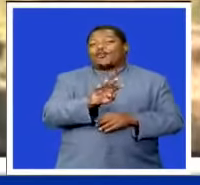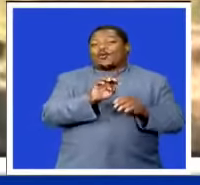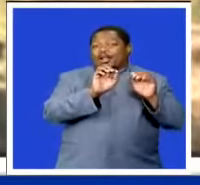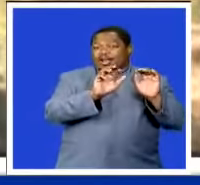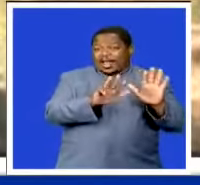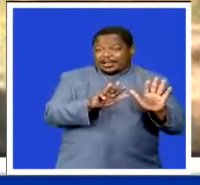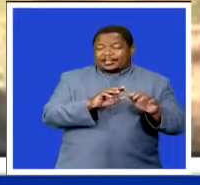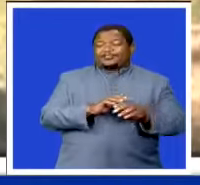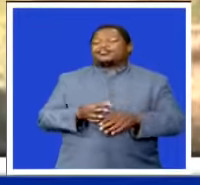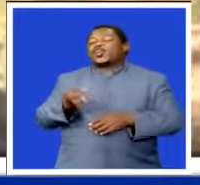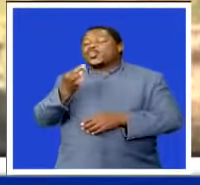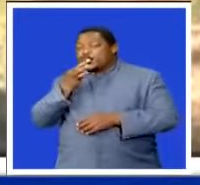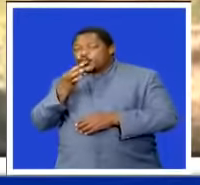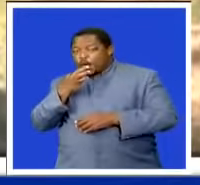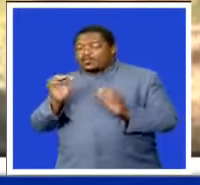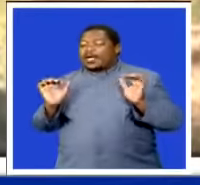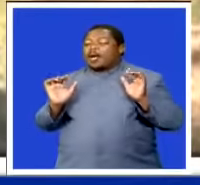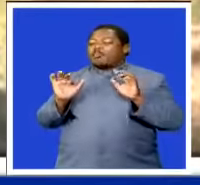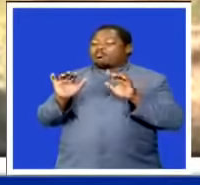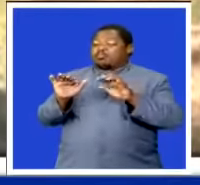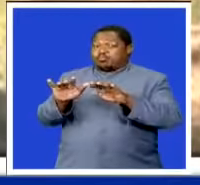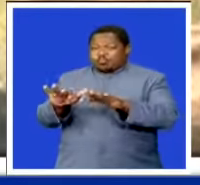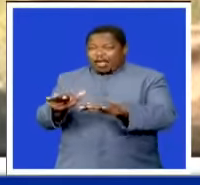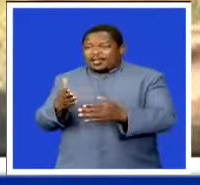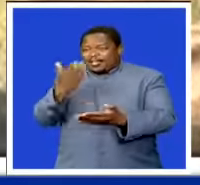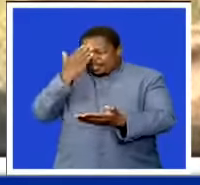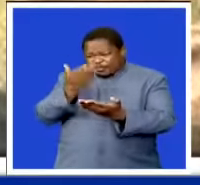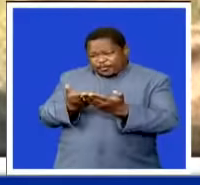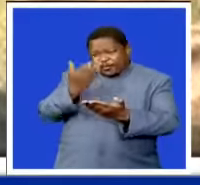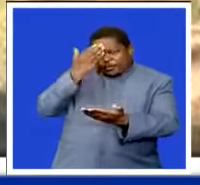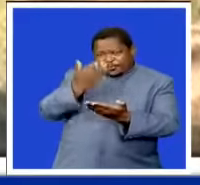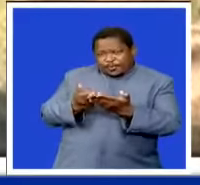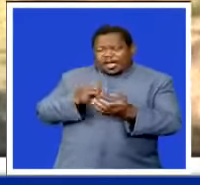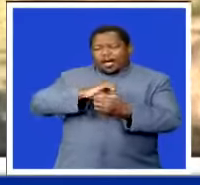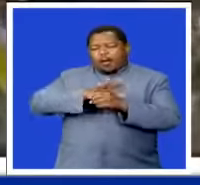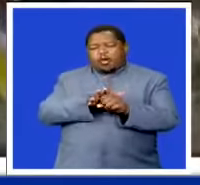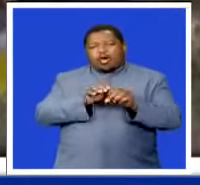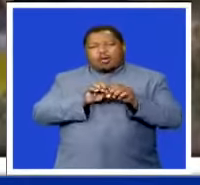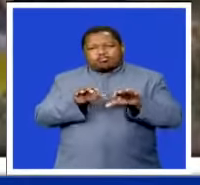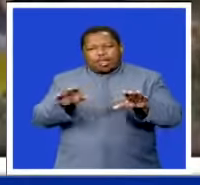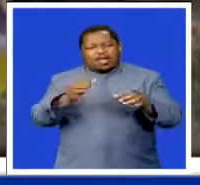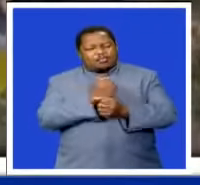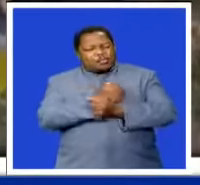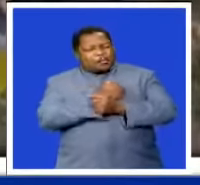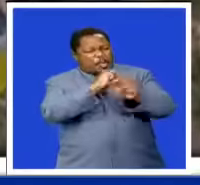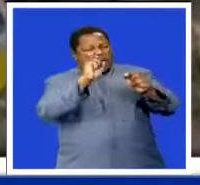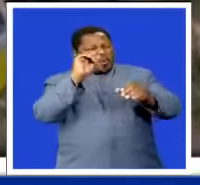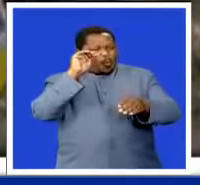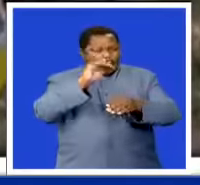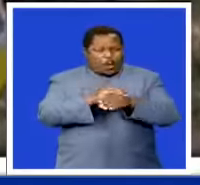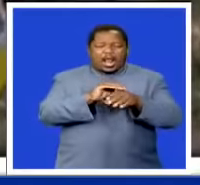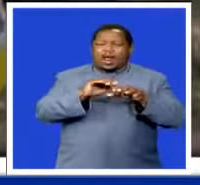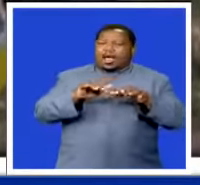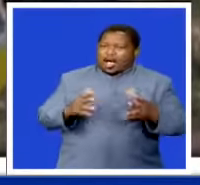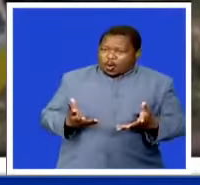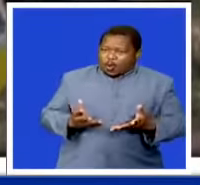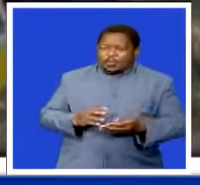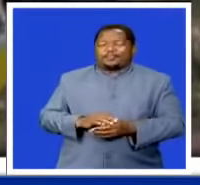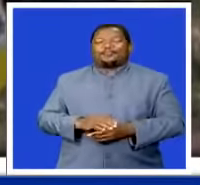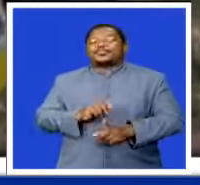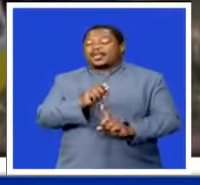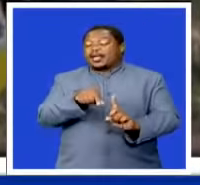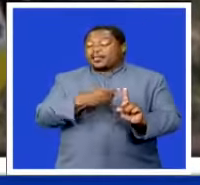waseBunya bebahlangene kuto ufundziswa kabanti ngekuvikela umkhuhlane iCOVID-19. Liphoyisa lasemhlambanyathi izwe limbuli